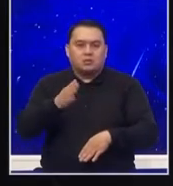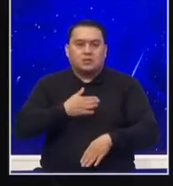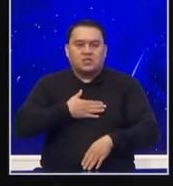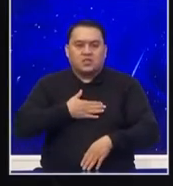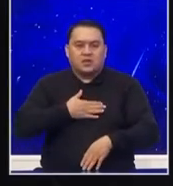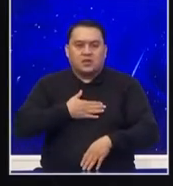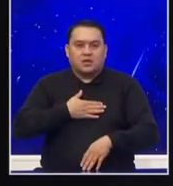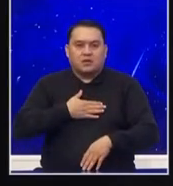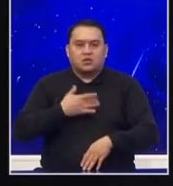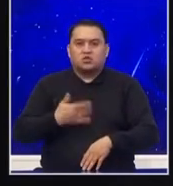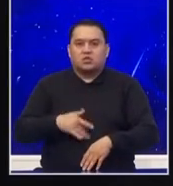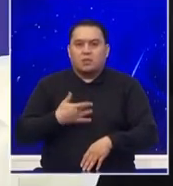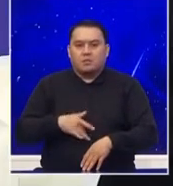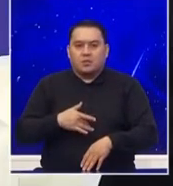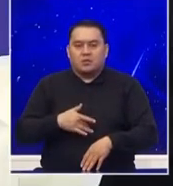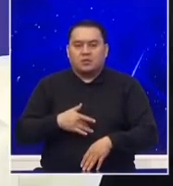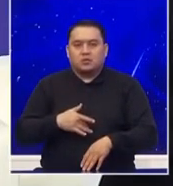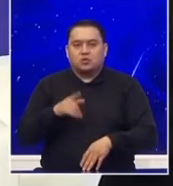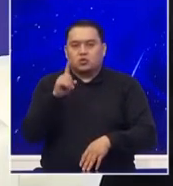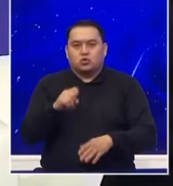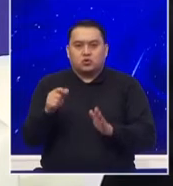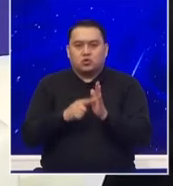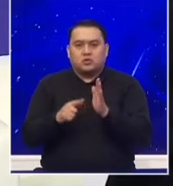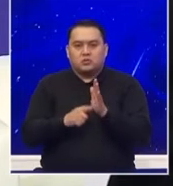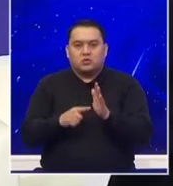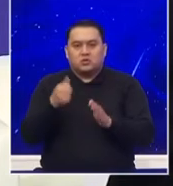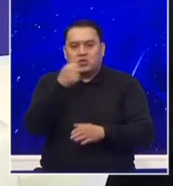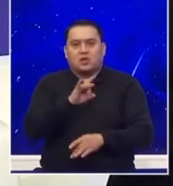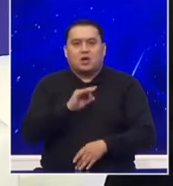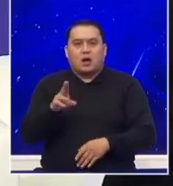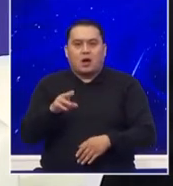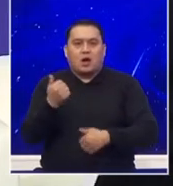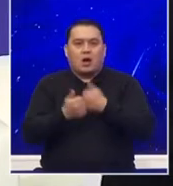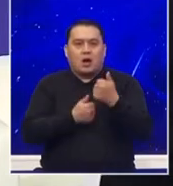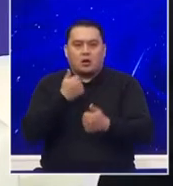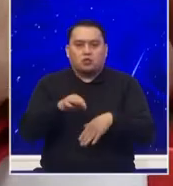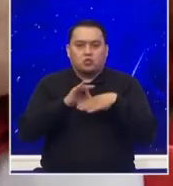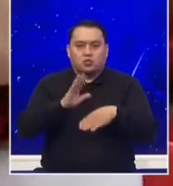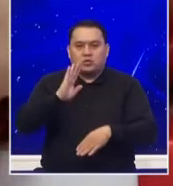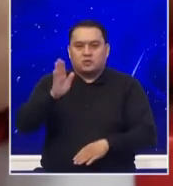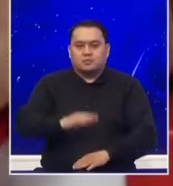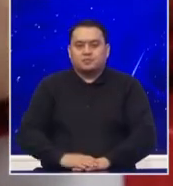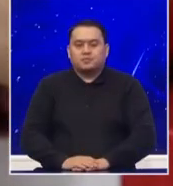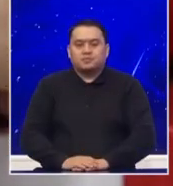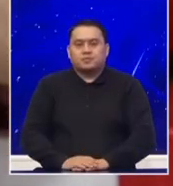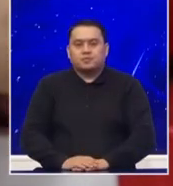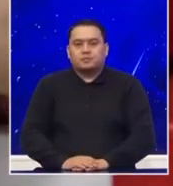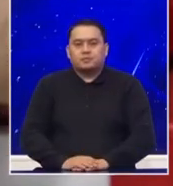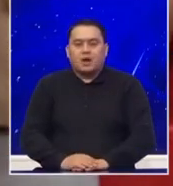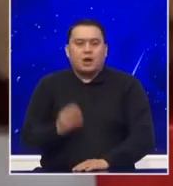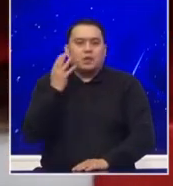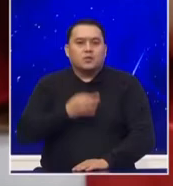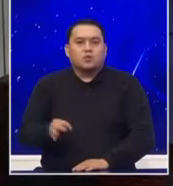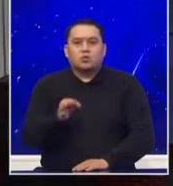міне Жамбыл Жабаевтың 175 жылдығына біз республикалық деңгейде айтыс өткізейін деп отырмыз. Мұнымен қоса осы жылы жетісулық